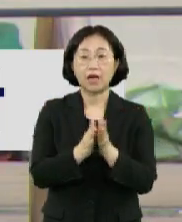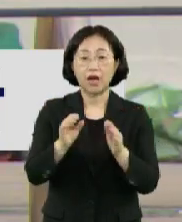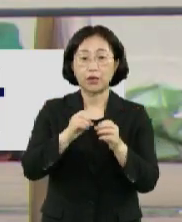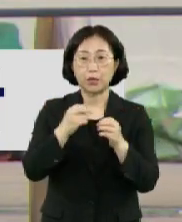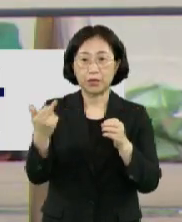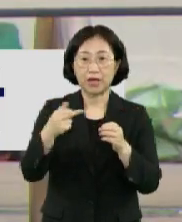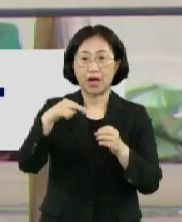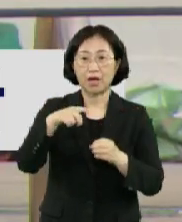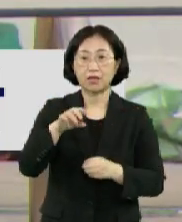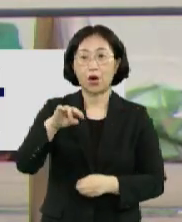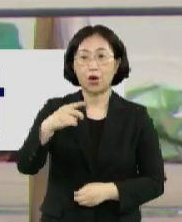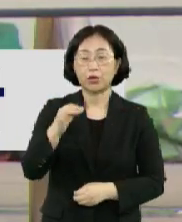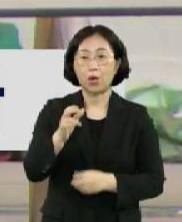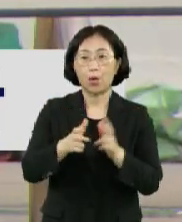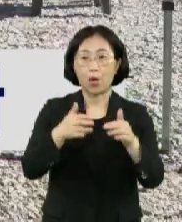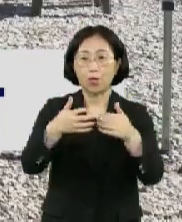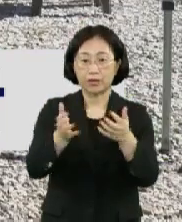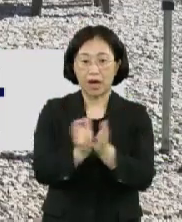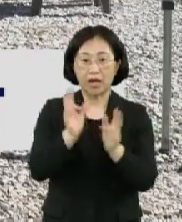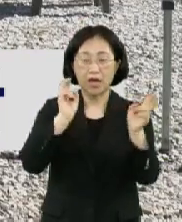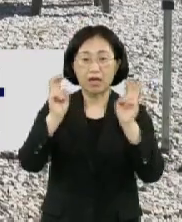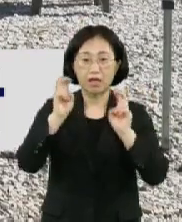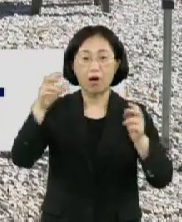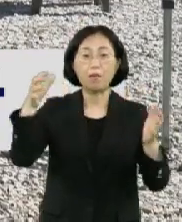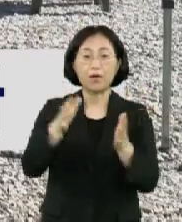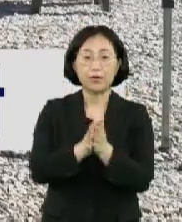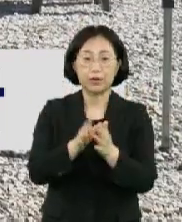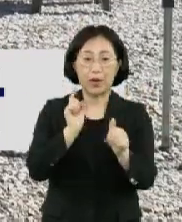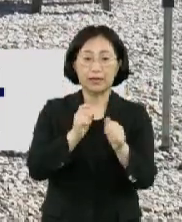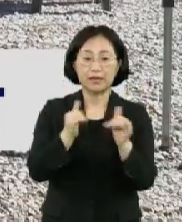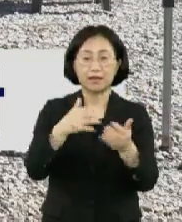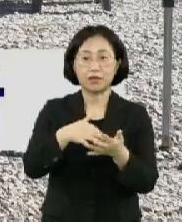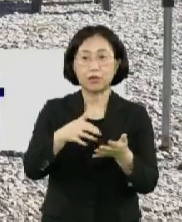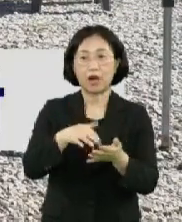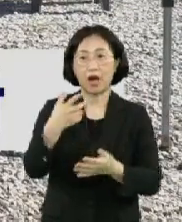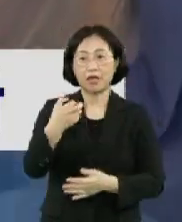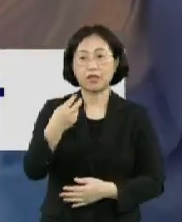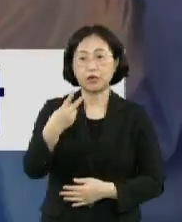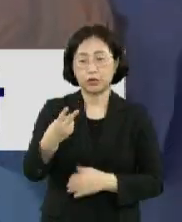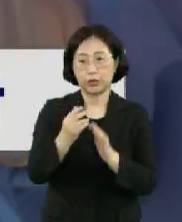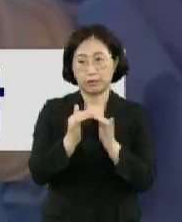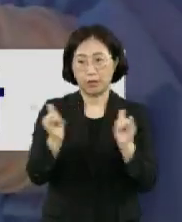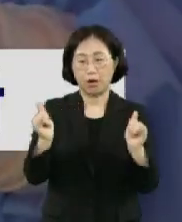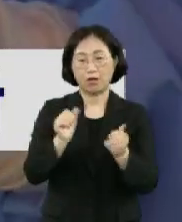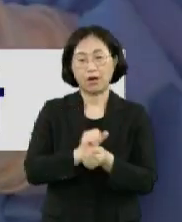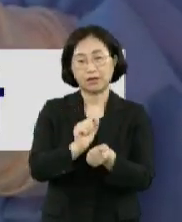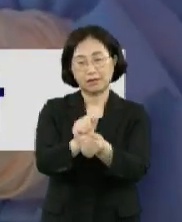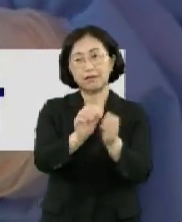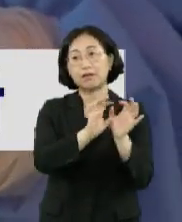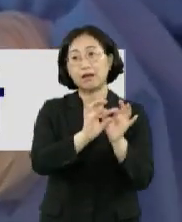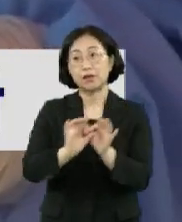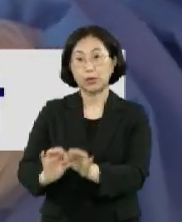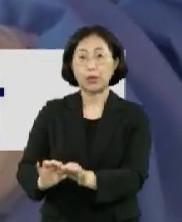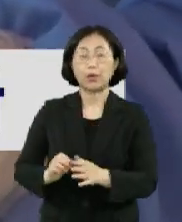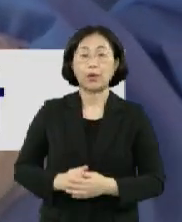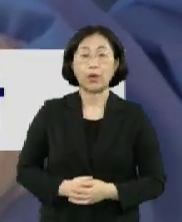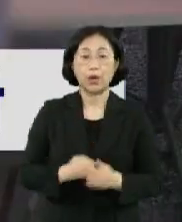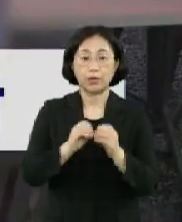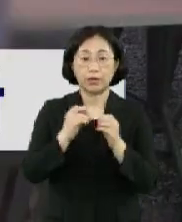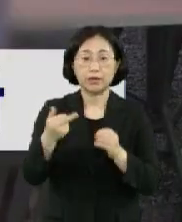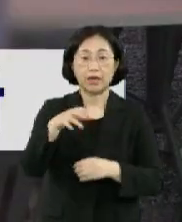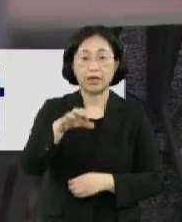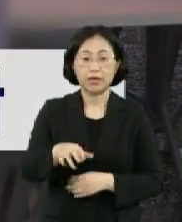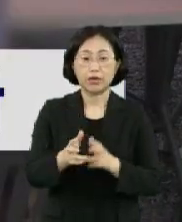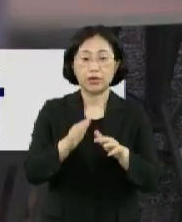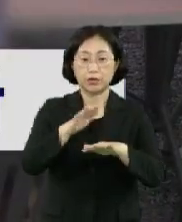논산 성동산업단지 기업체 관련 누적 확진자가 72명으로 늘어 확산세가 심상치 않습니다. 논산에선